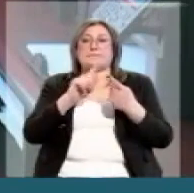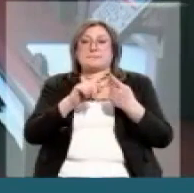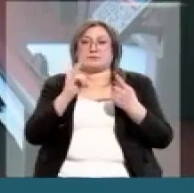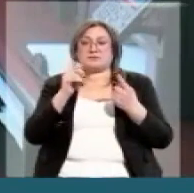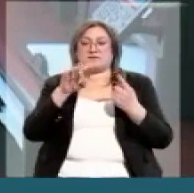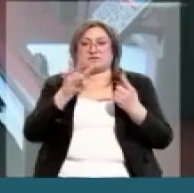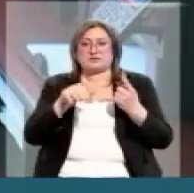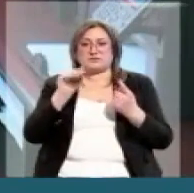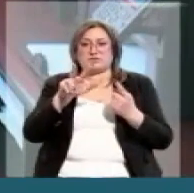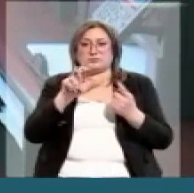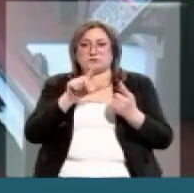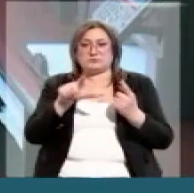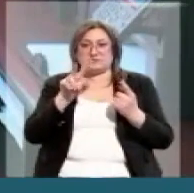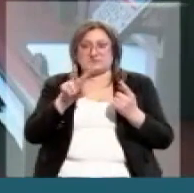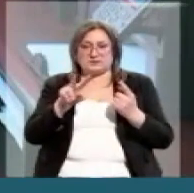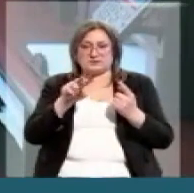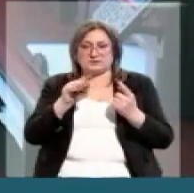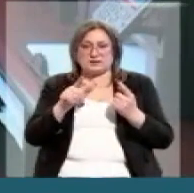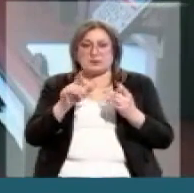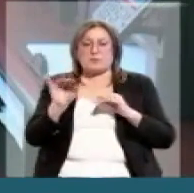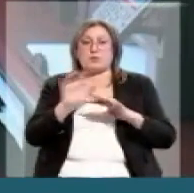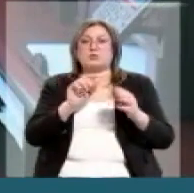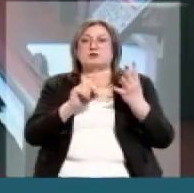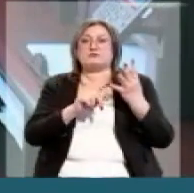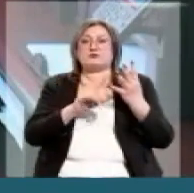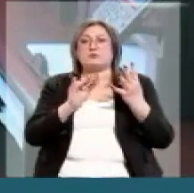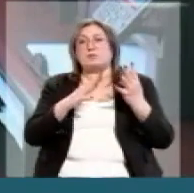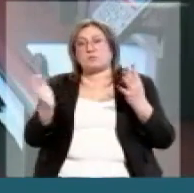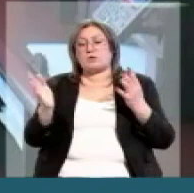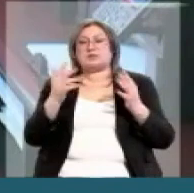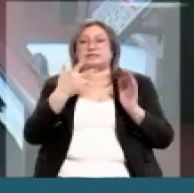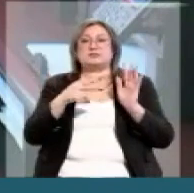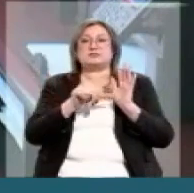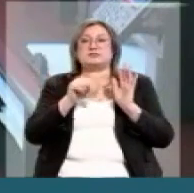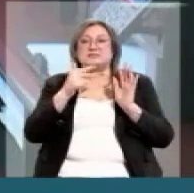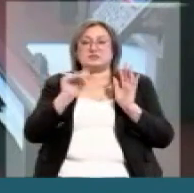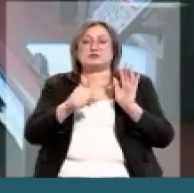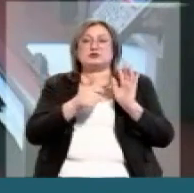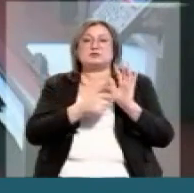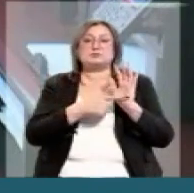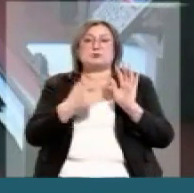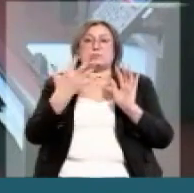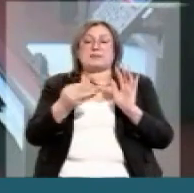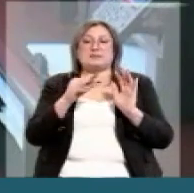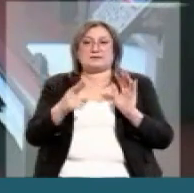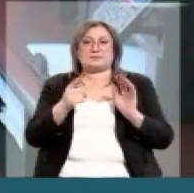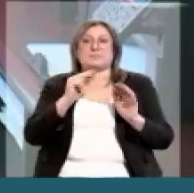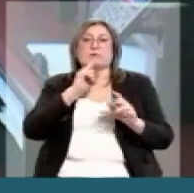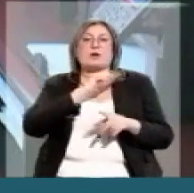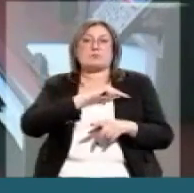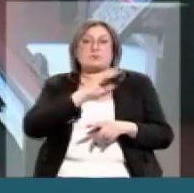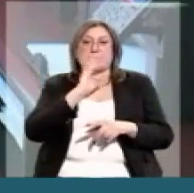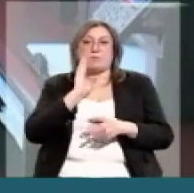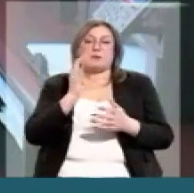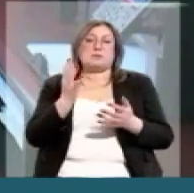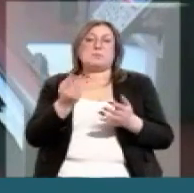ребенком 19 872 тенге и по уходу за четвертым более ребенком 30 705 тенге. Работающие мамы